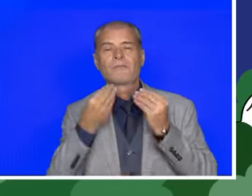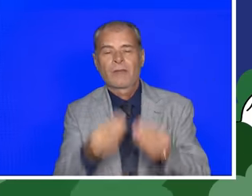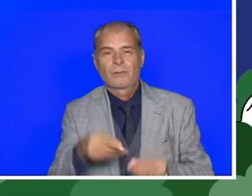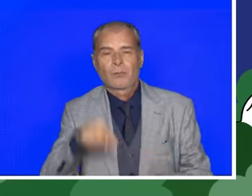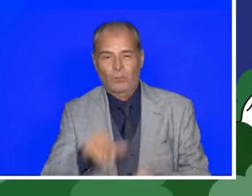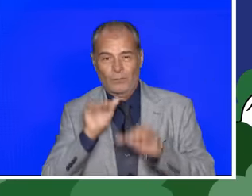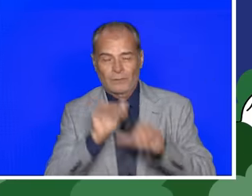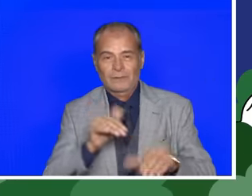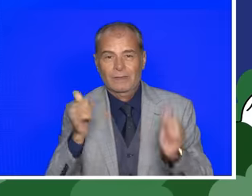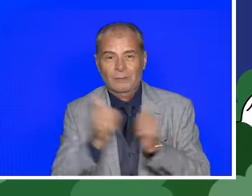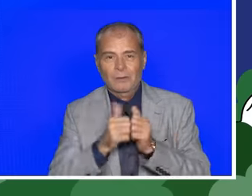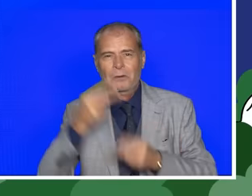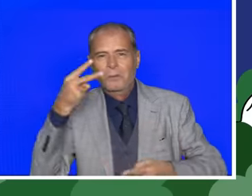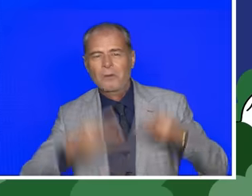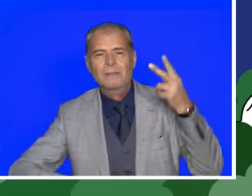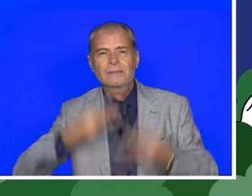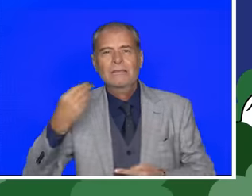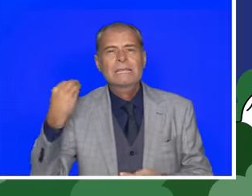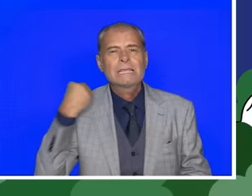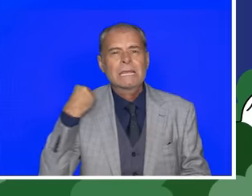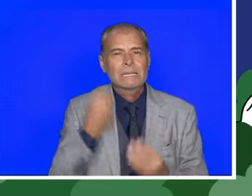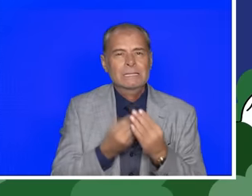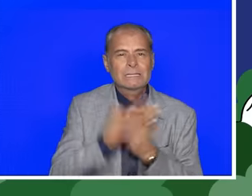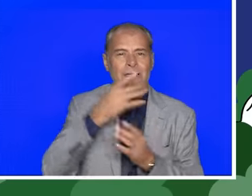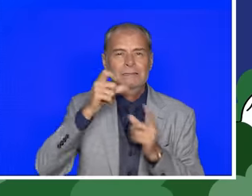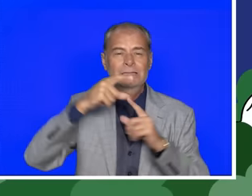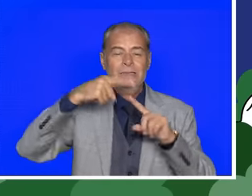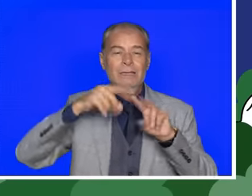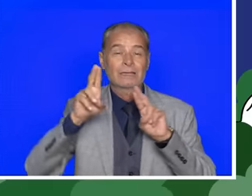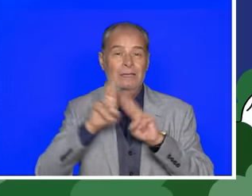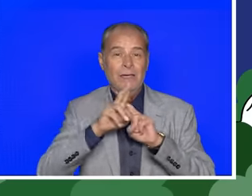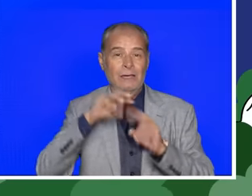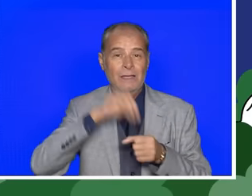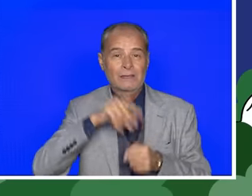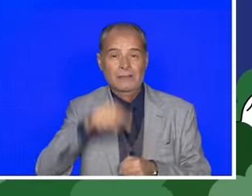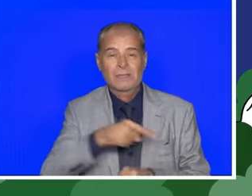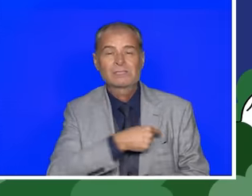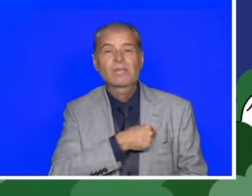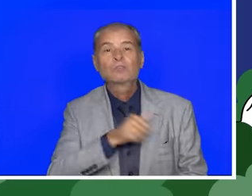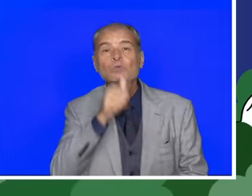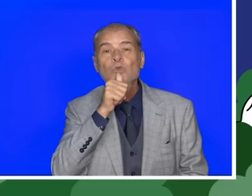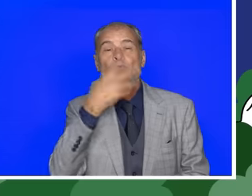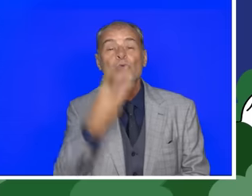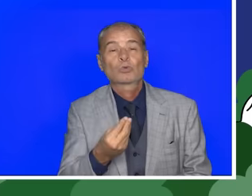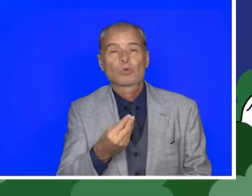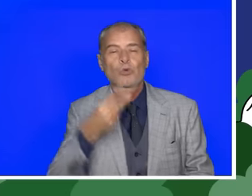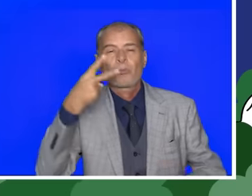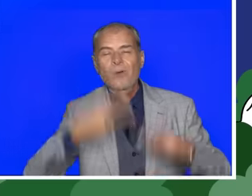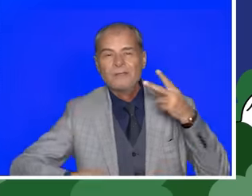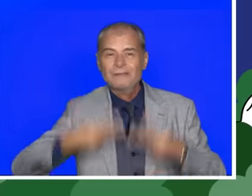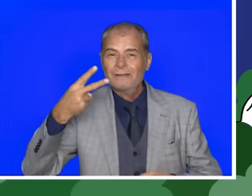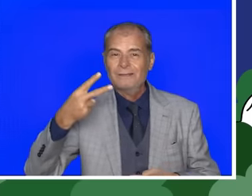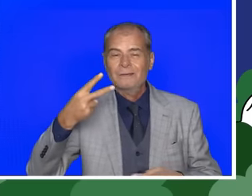bu destekler bazen Yeni kurulan sivil toplum kuruluşlarına Can Suyu oldu bazen